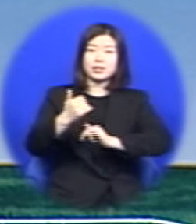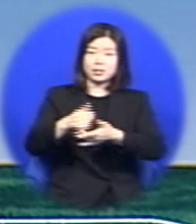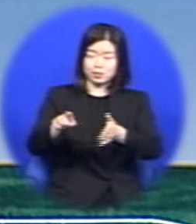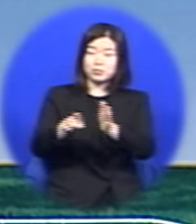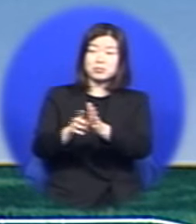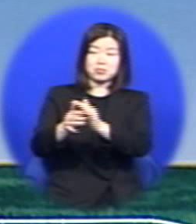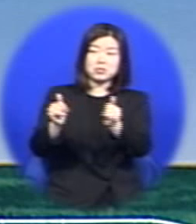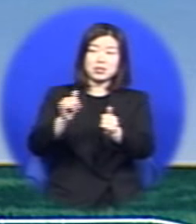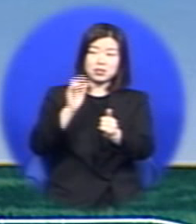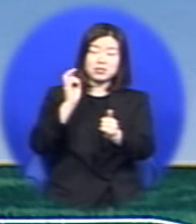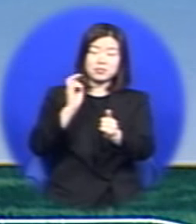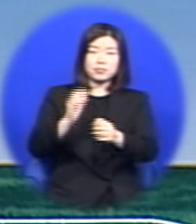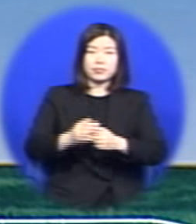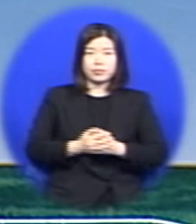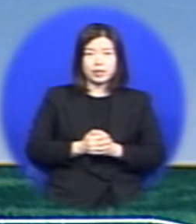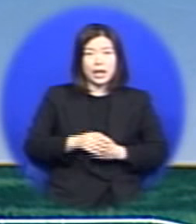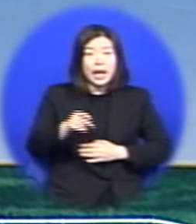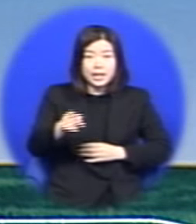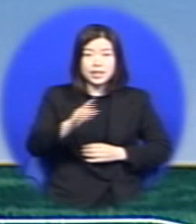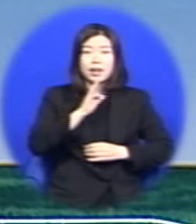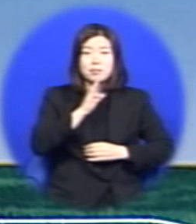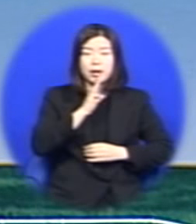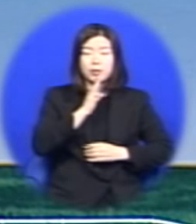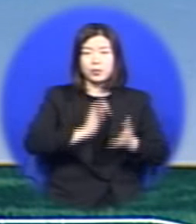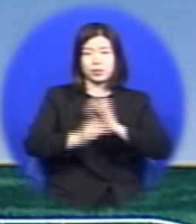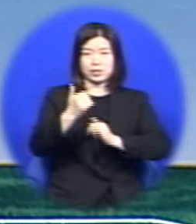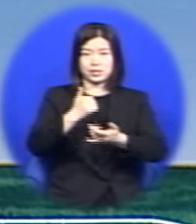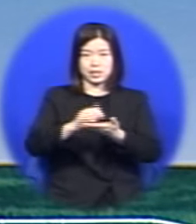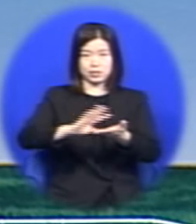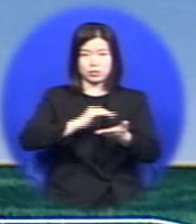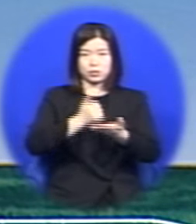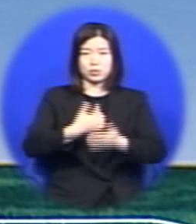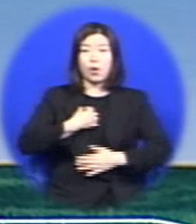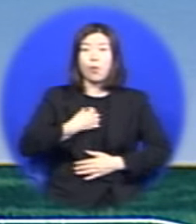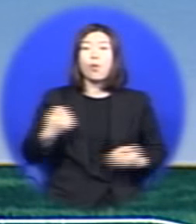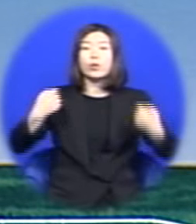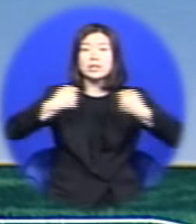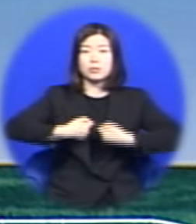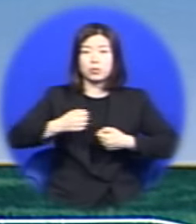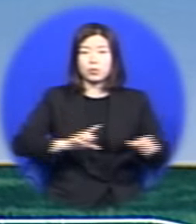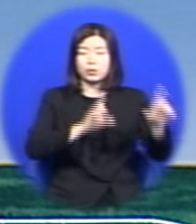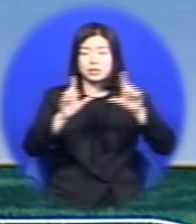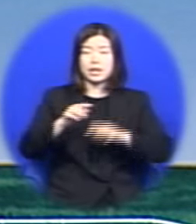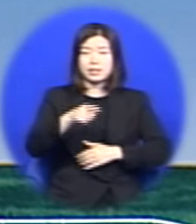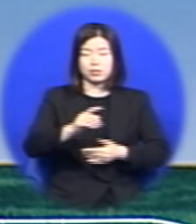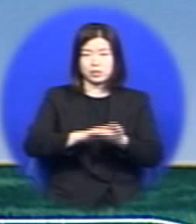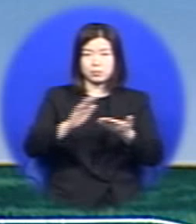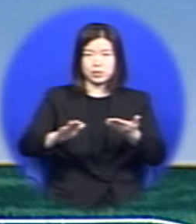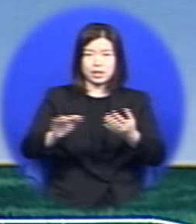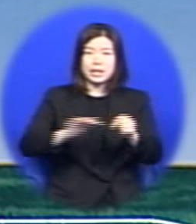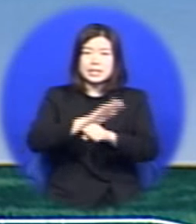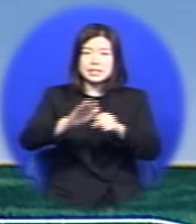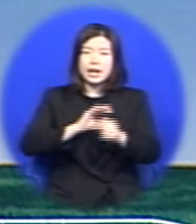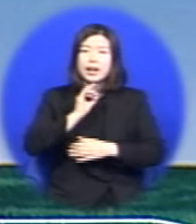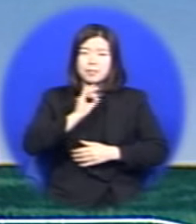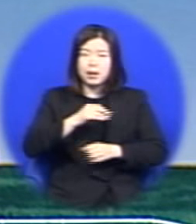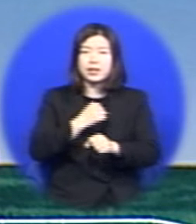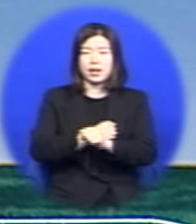사람이구나. 이것이 바로 예수 그리스도로 옷을 입고 사는 겁니다. 사랑만 하며 사는